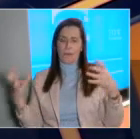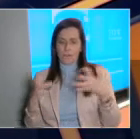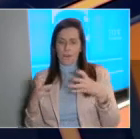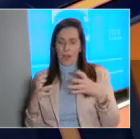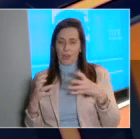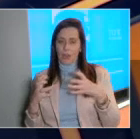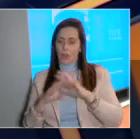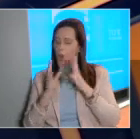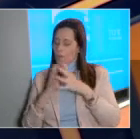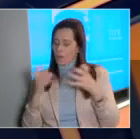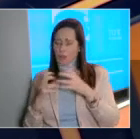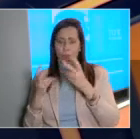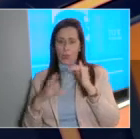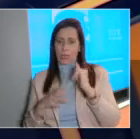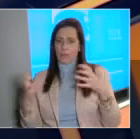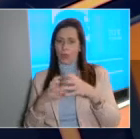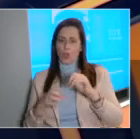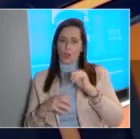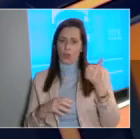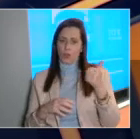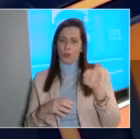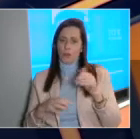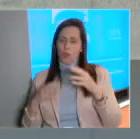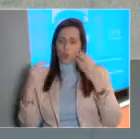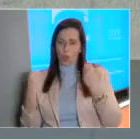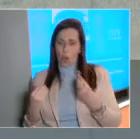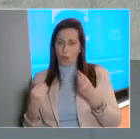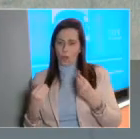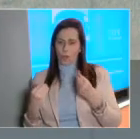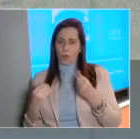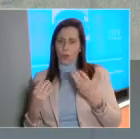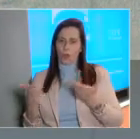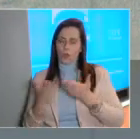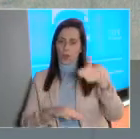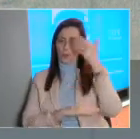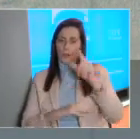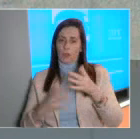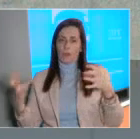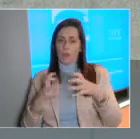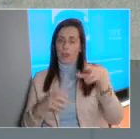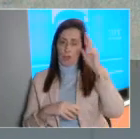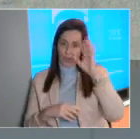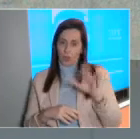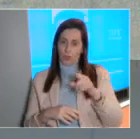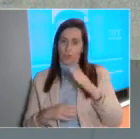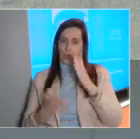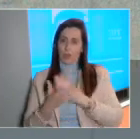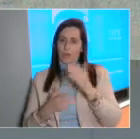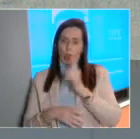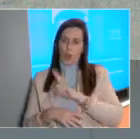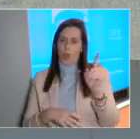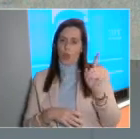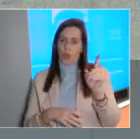מפלגה, כל מפלגה באשר היא, קודם כל, טובתה לשרת את המדינה. מפלגת הליכוד היא כבר